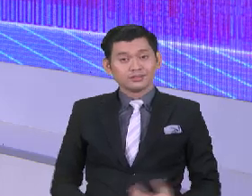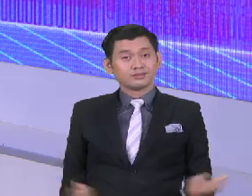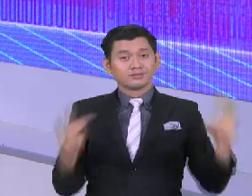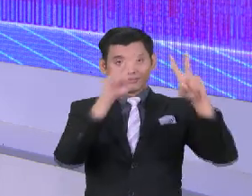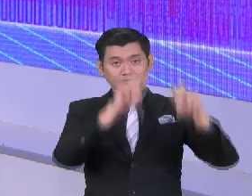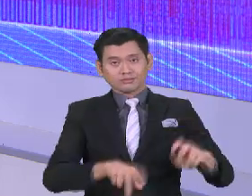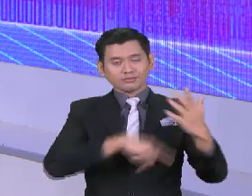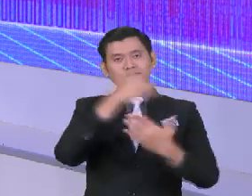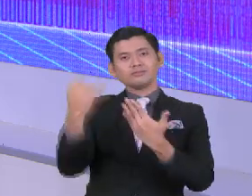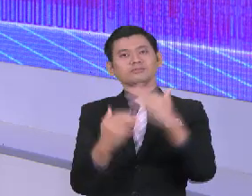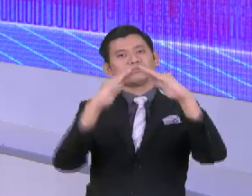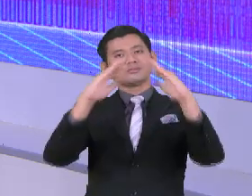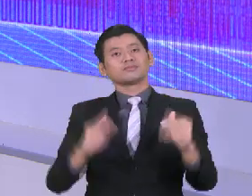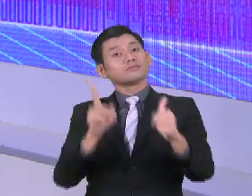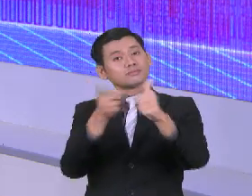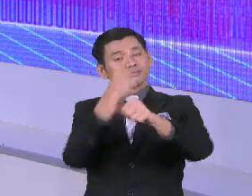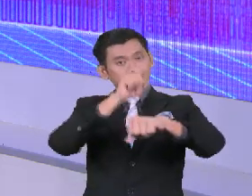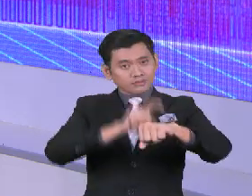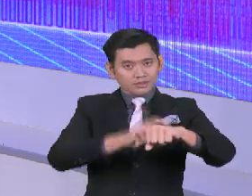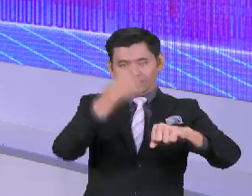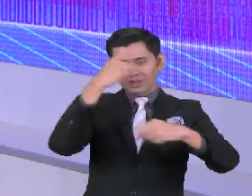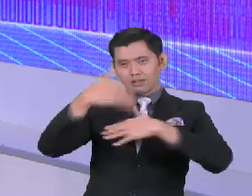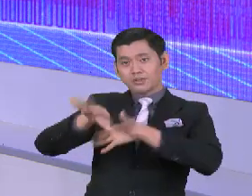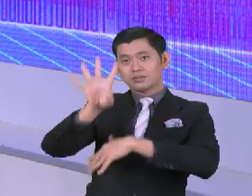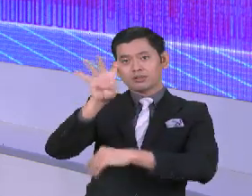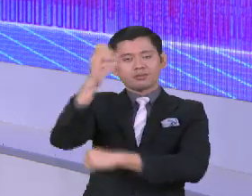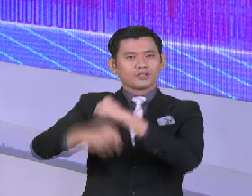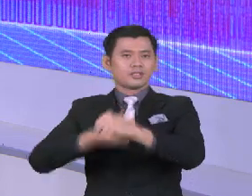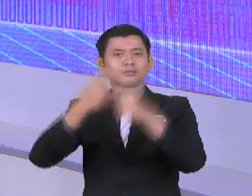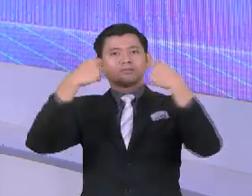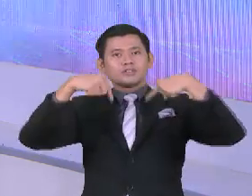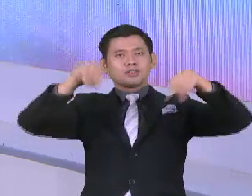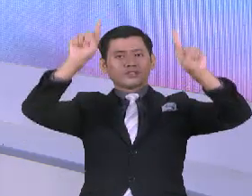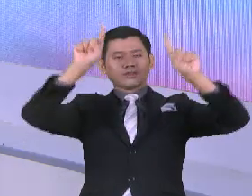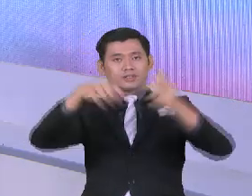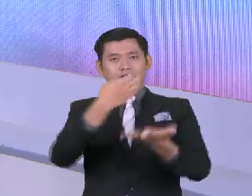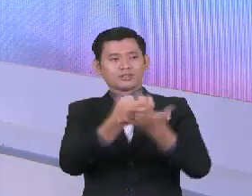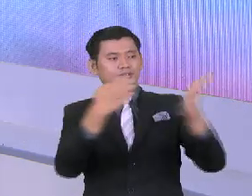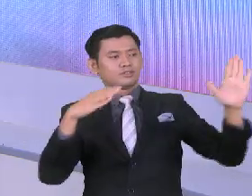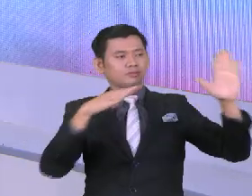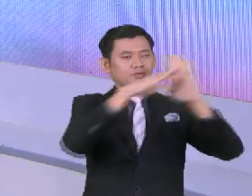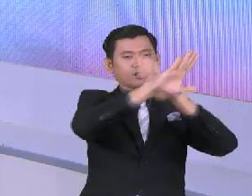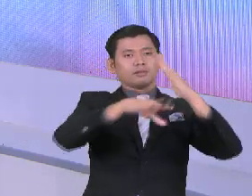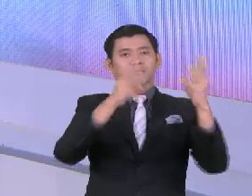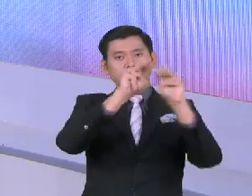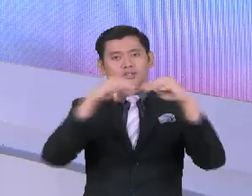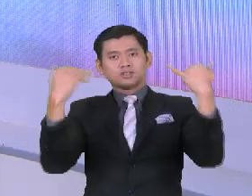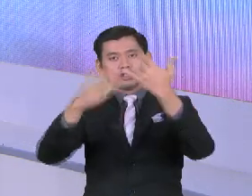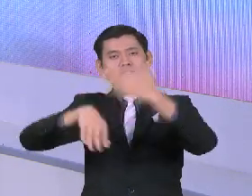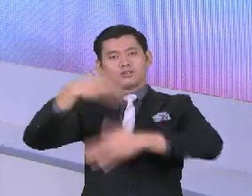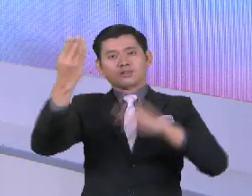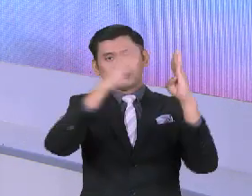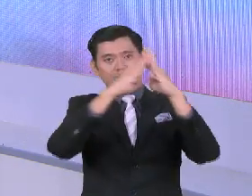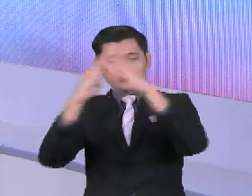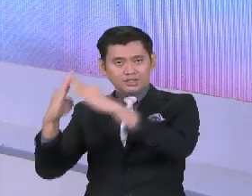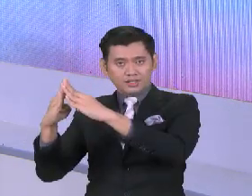Meneroka projek perumahan buat pertama kali selepas 40 tahun berjaya dalam meningkatkan ekonomi masyarakat luar bandar di negara